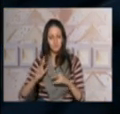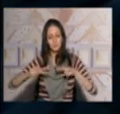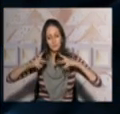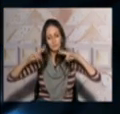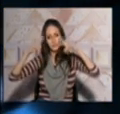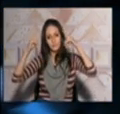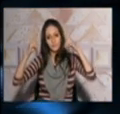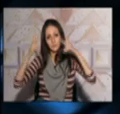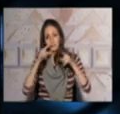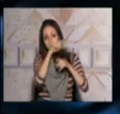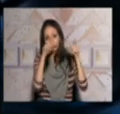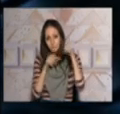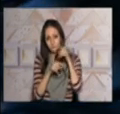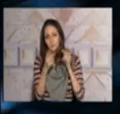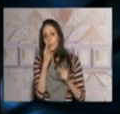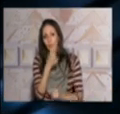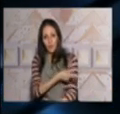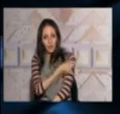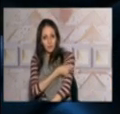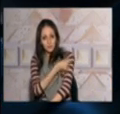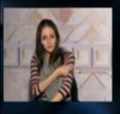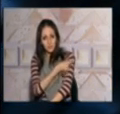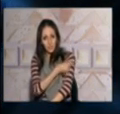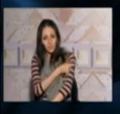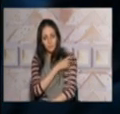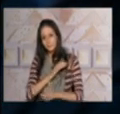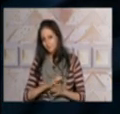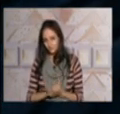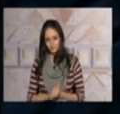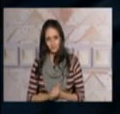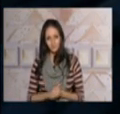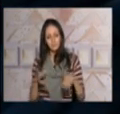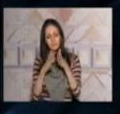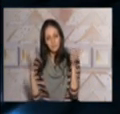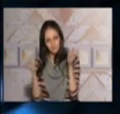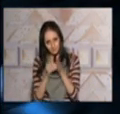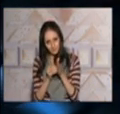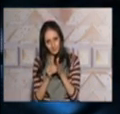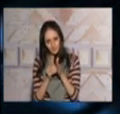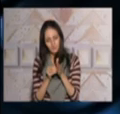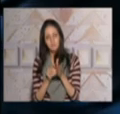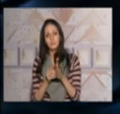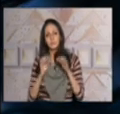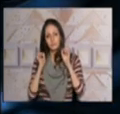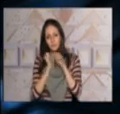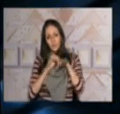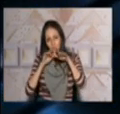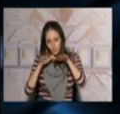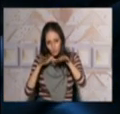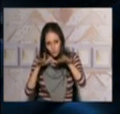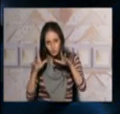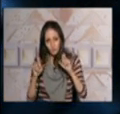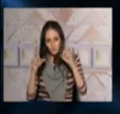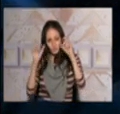نسبه التطعيم حتى على المستوى القومي بالنسبه للافراد العاديين بدات حاله الانتشار تقل تماما، نسبه الاصابه